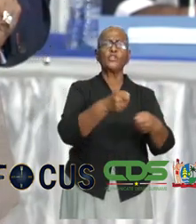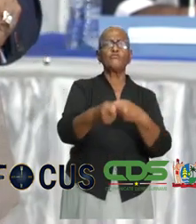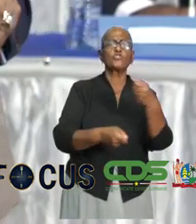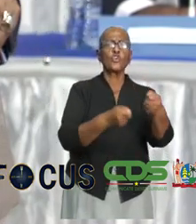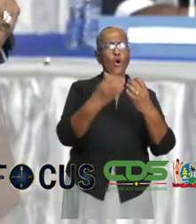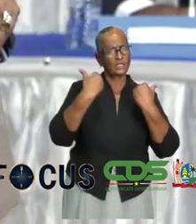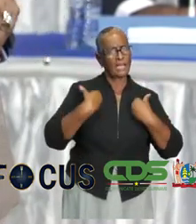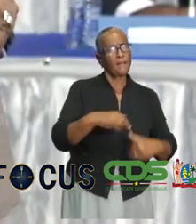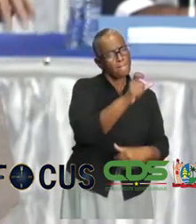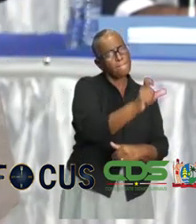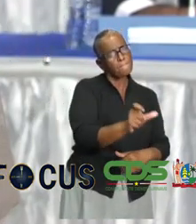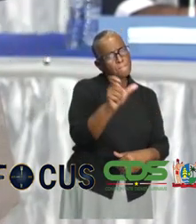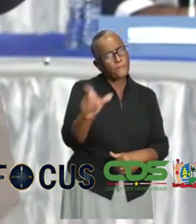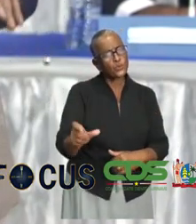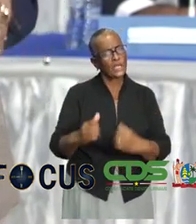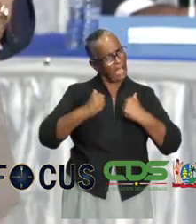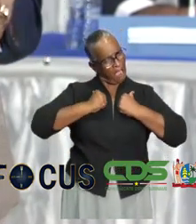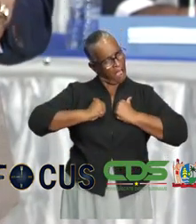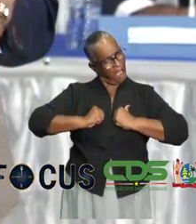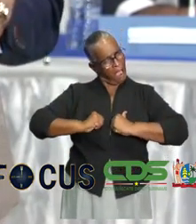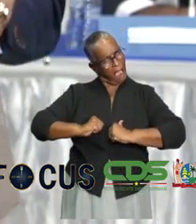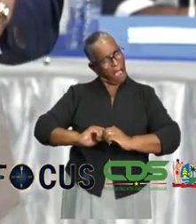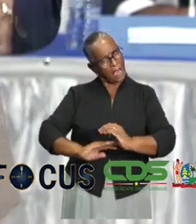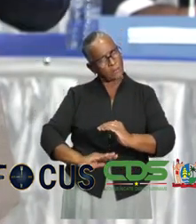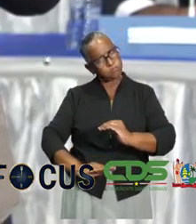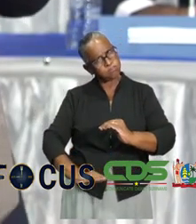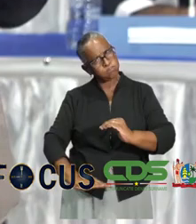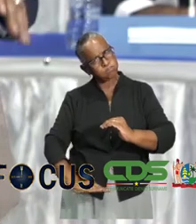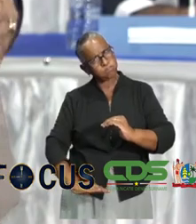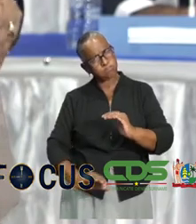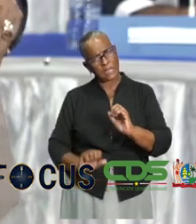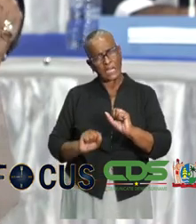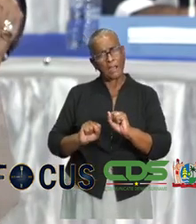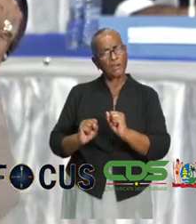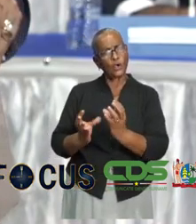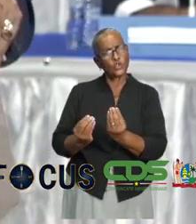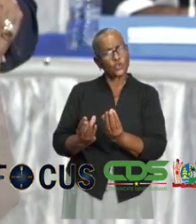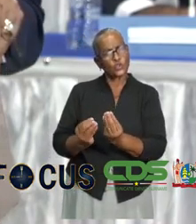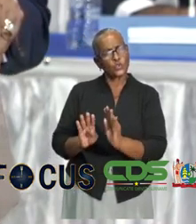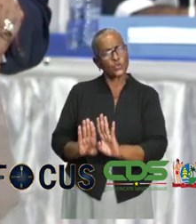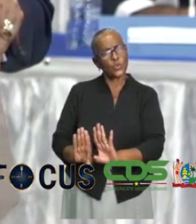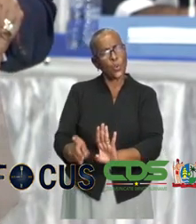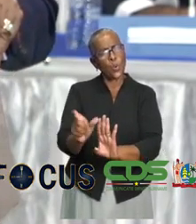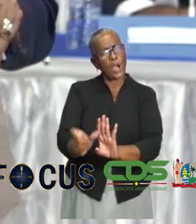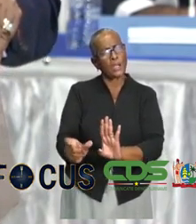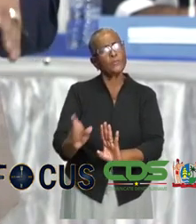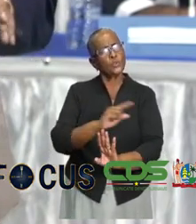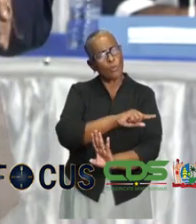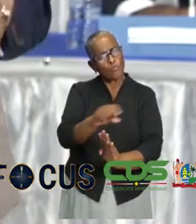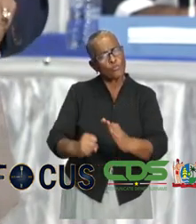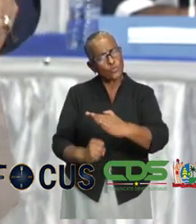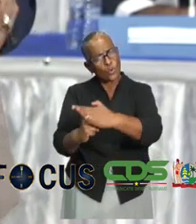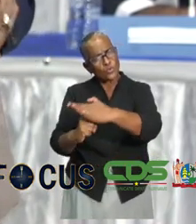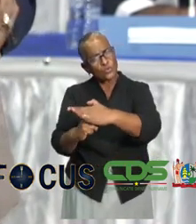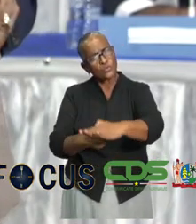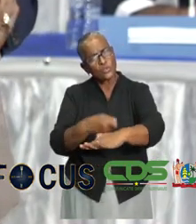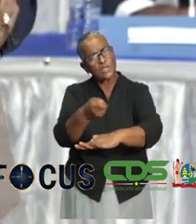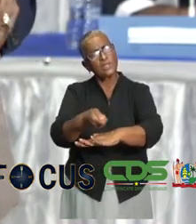dat personen die onder de armoedegrens zijn geraakt, die kwetsbare personen, hun die nodige ondersteuning te